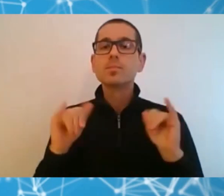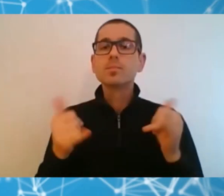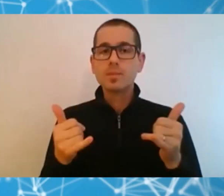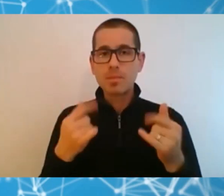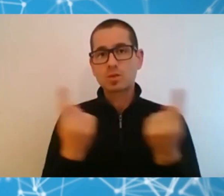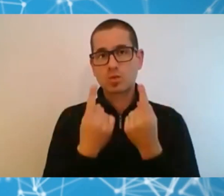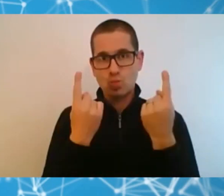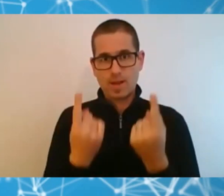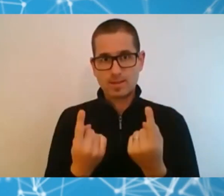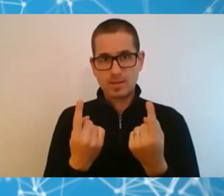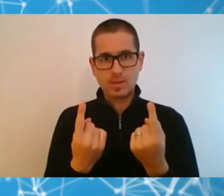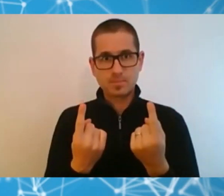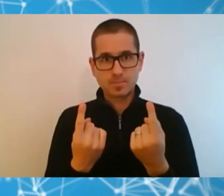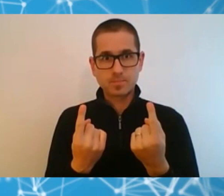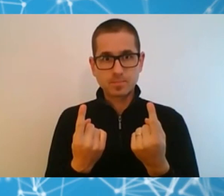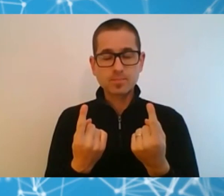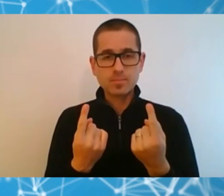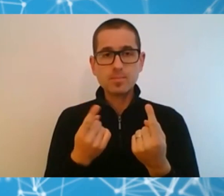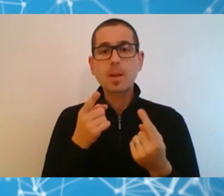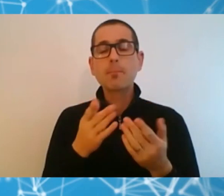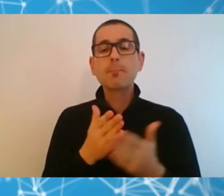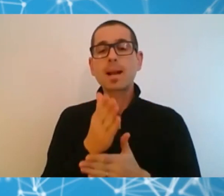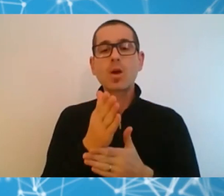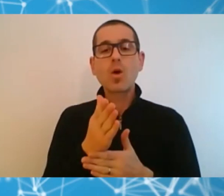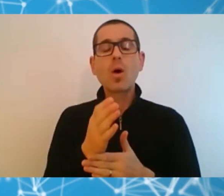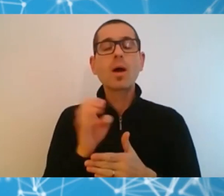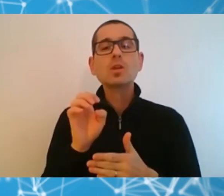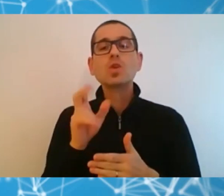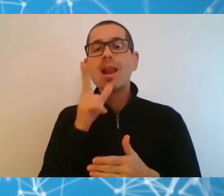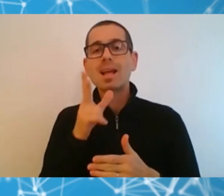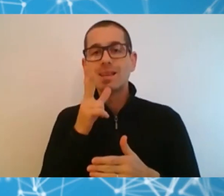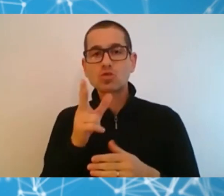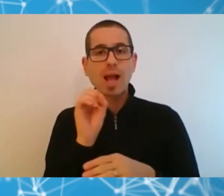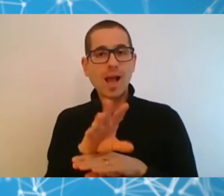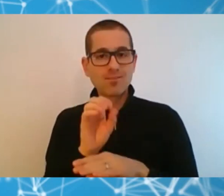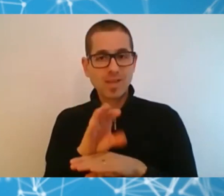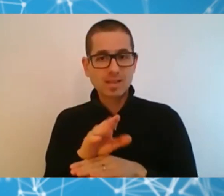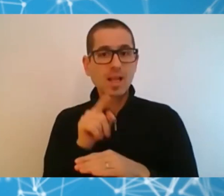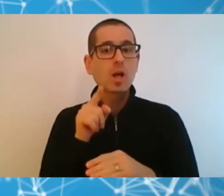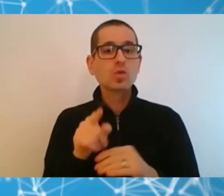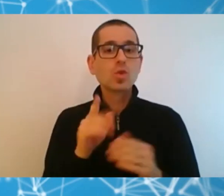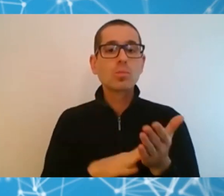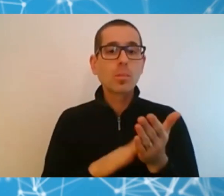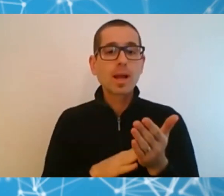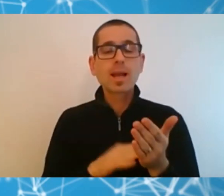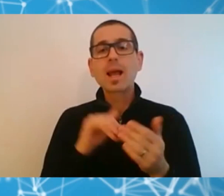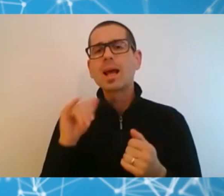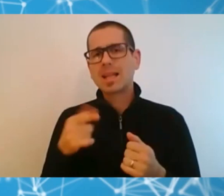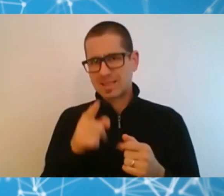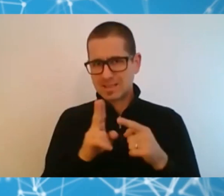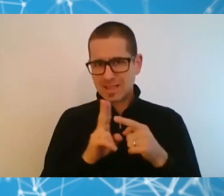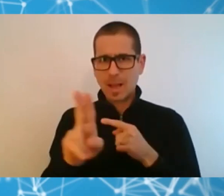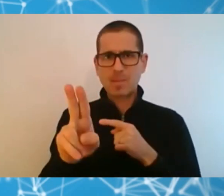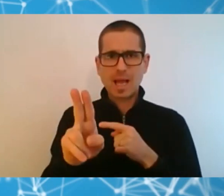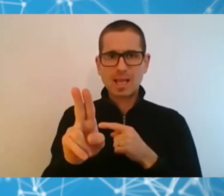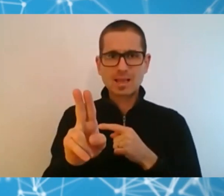stimulacija preko piezoelektričnega efekta. Tako da v bistvu to je tisti napredek in